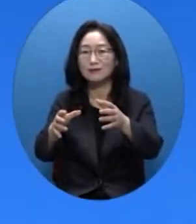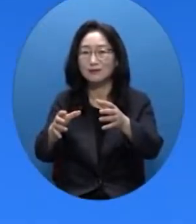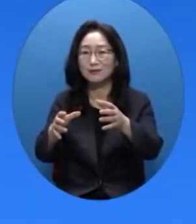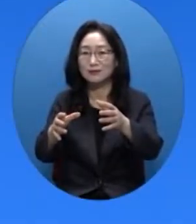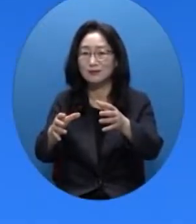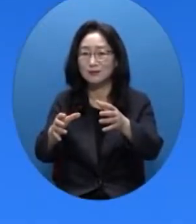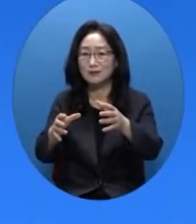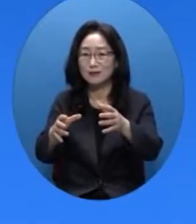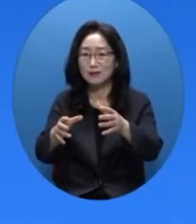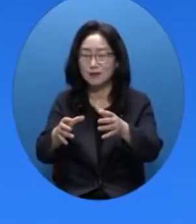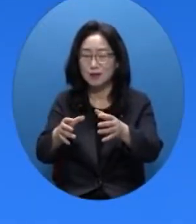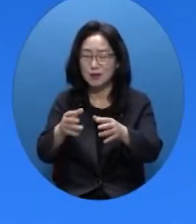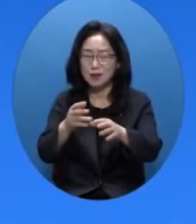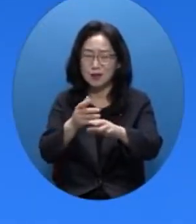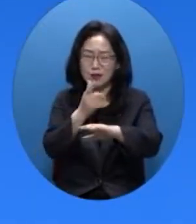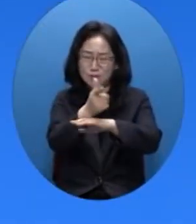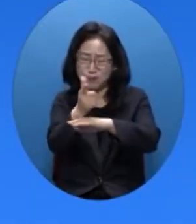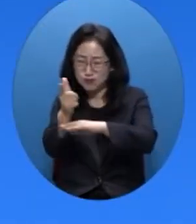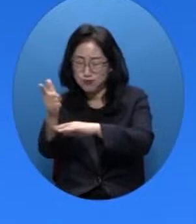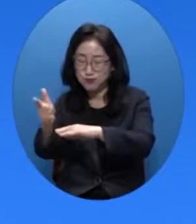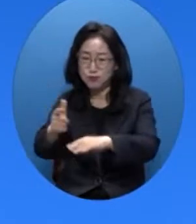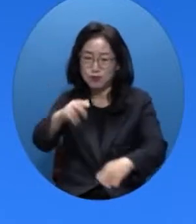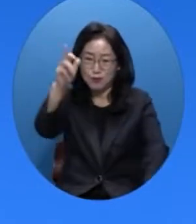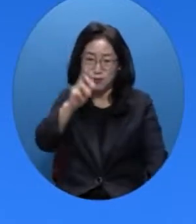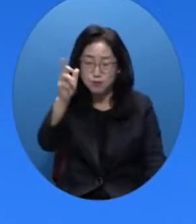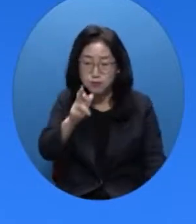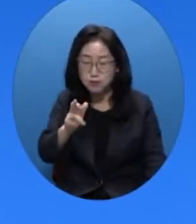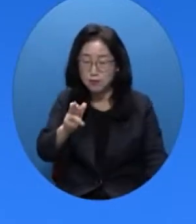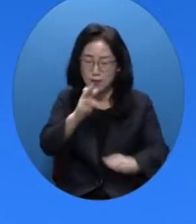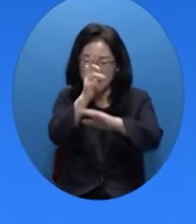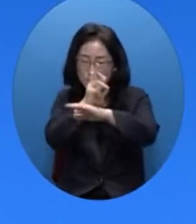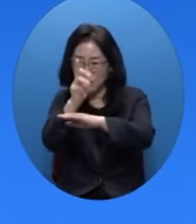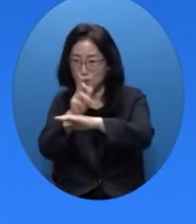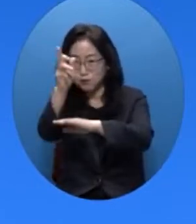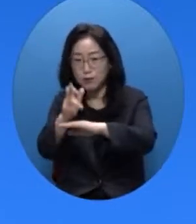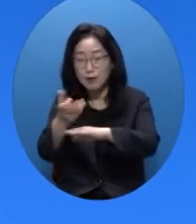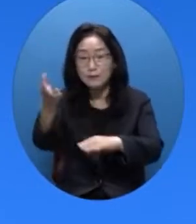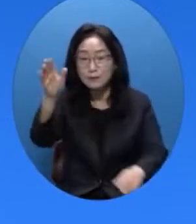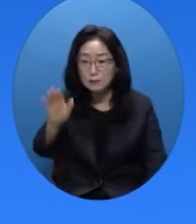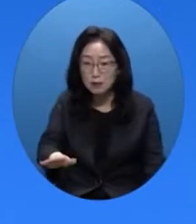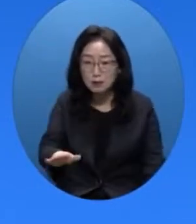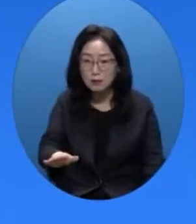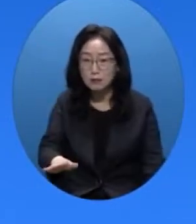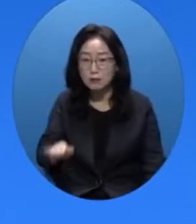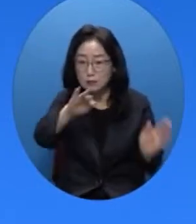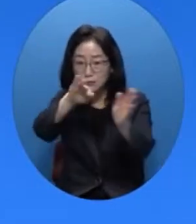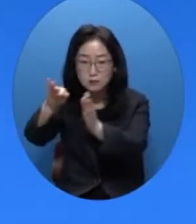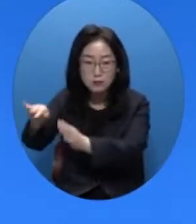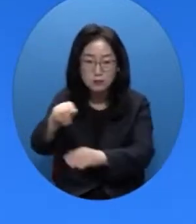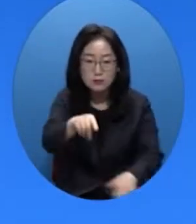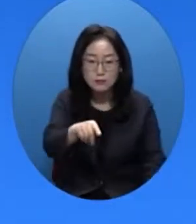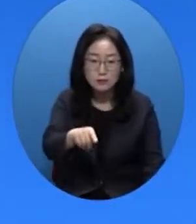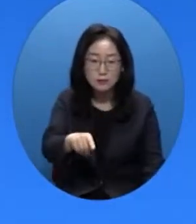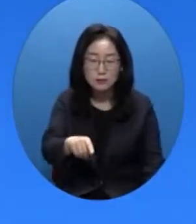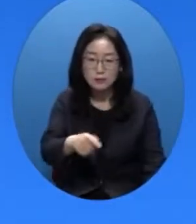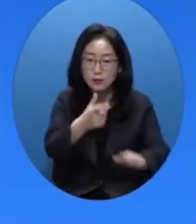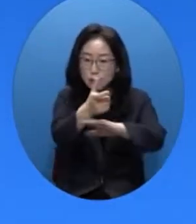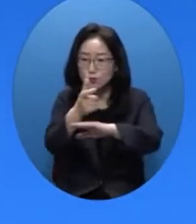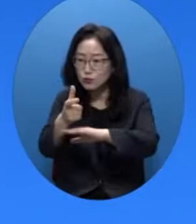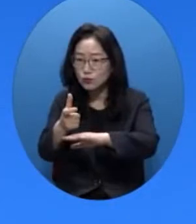총과 포격에 남포 하는 남부 하는 그런 전쟁을 하고 있지만 우린 지금 또 초 없는 총 없는 전쟁을 치르고